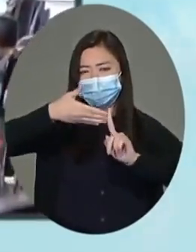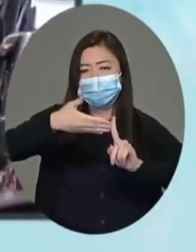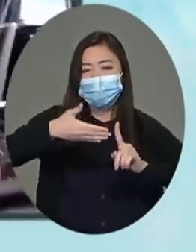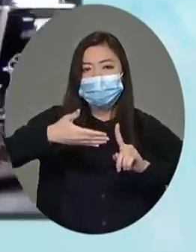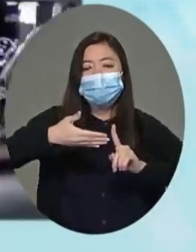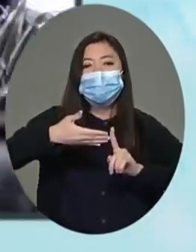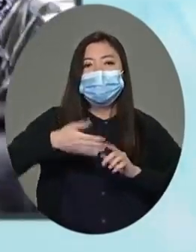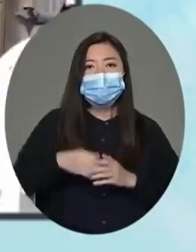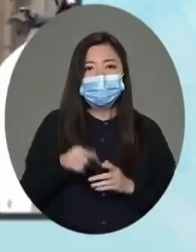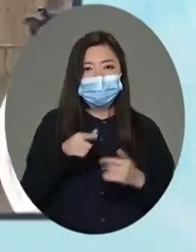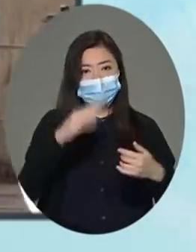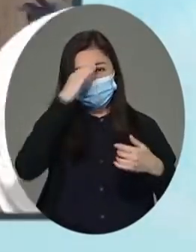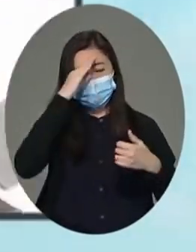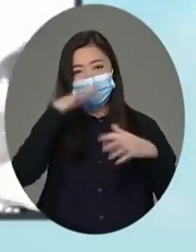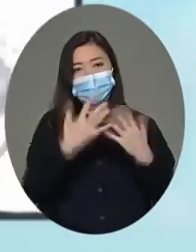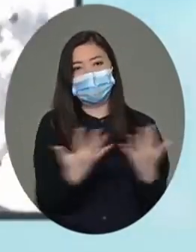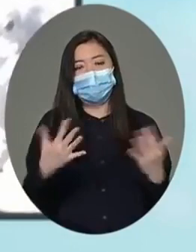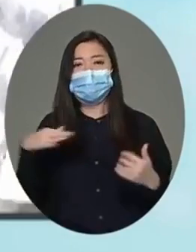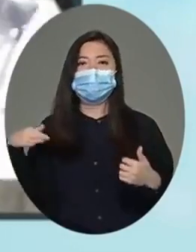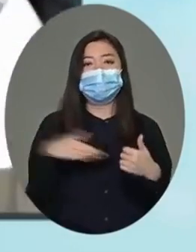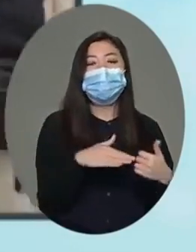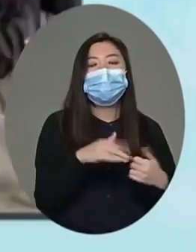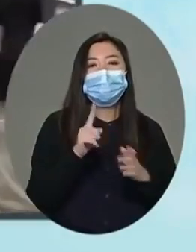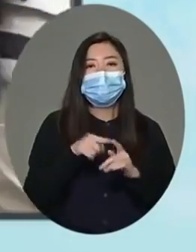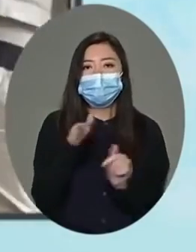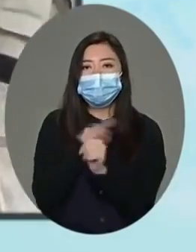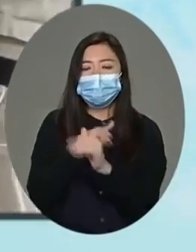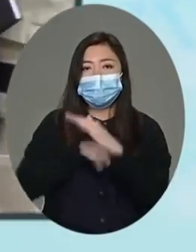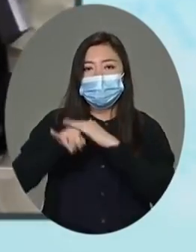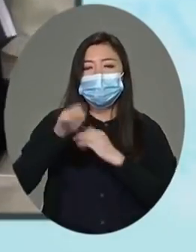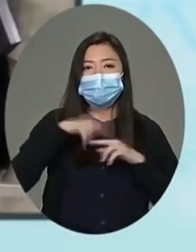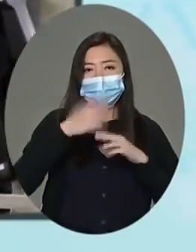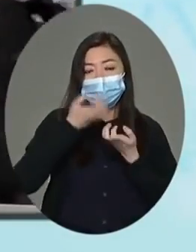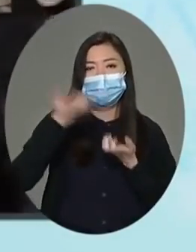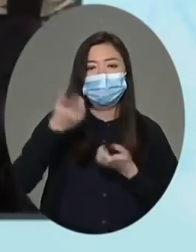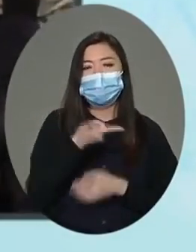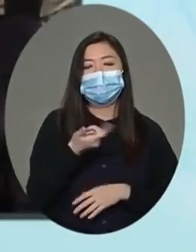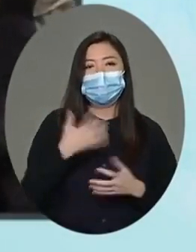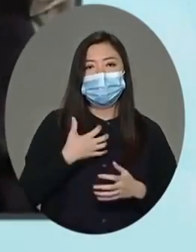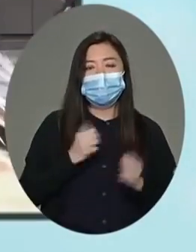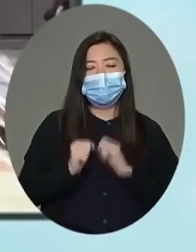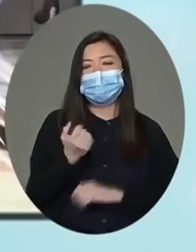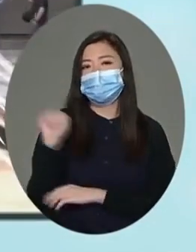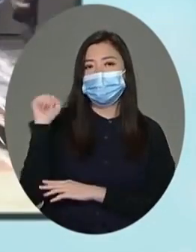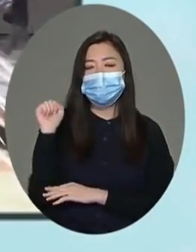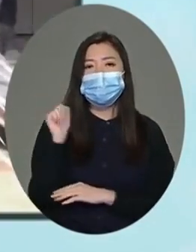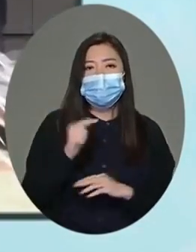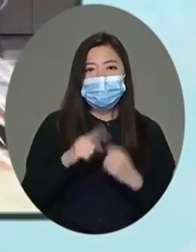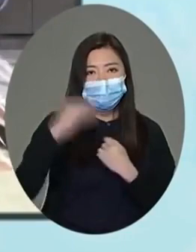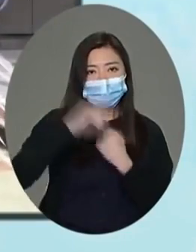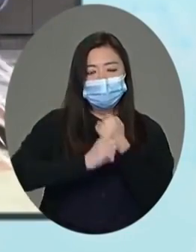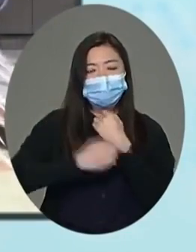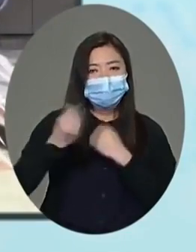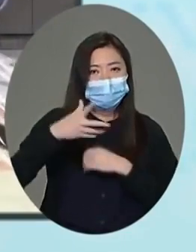旗帜的电单车撞向警员。他否认煽动他人分裂国家和恐怖活动罪。高等法院再